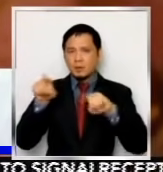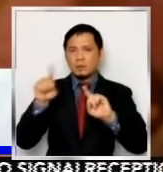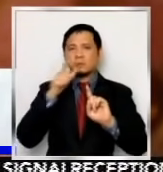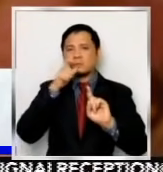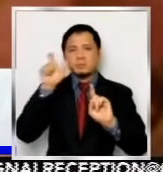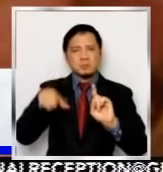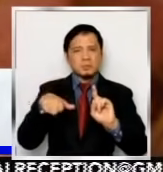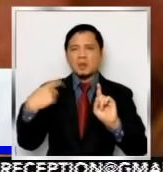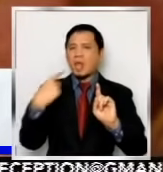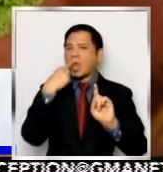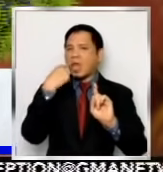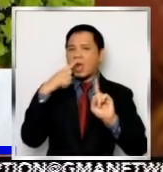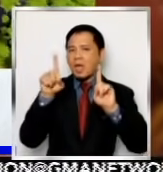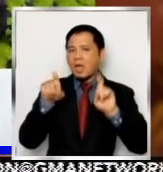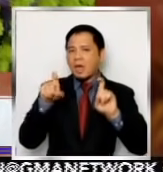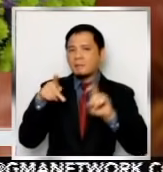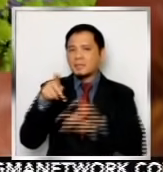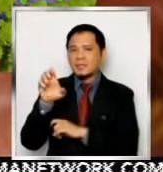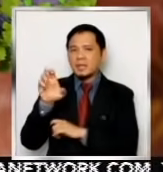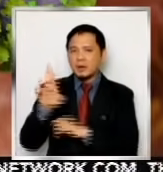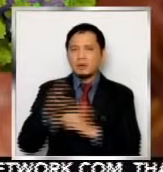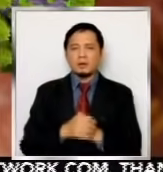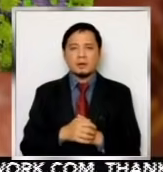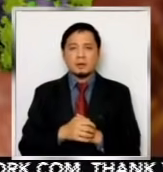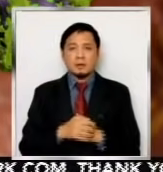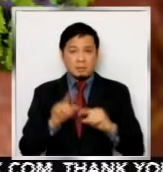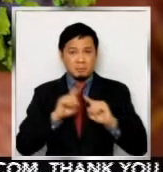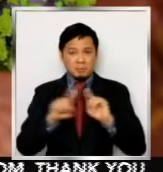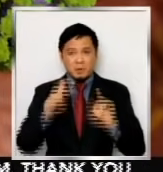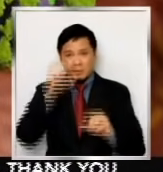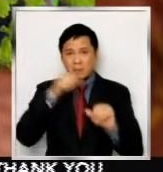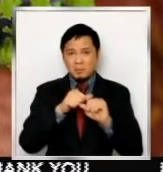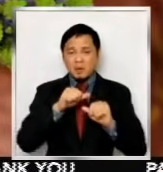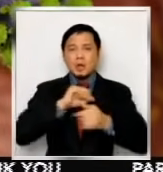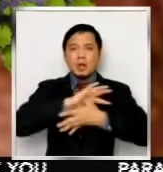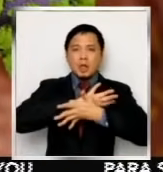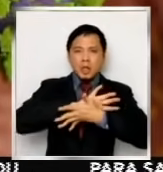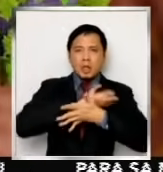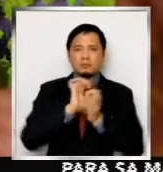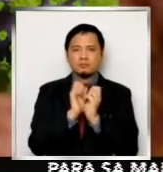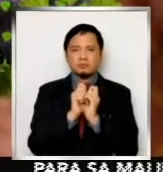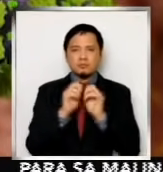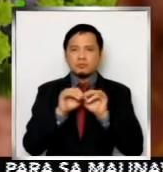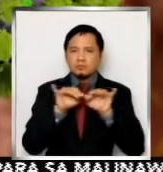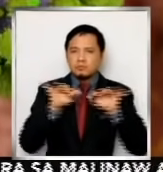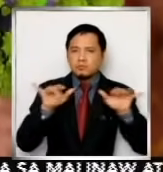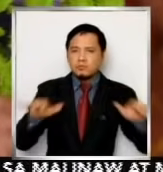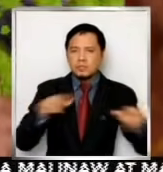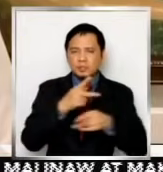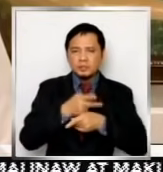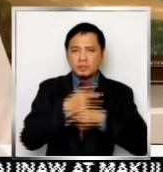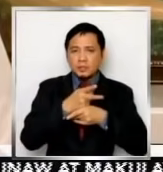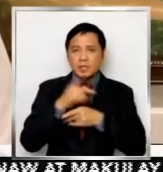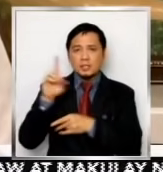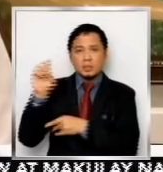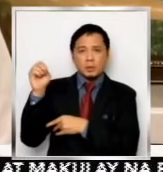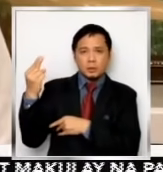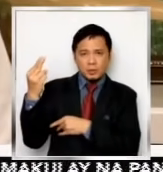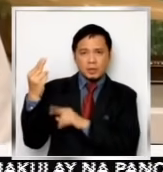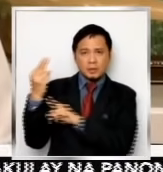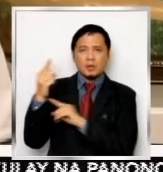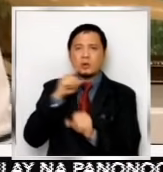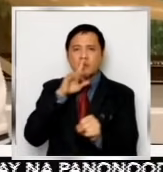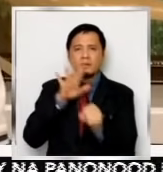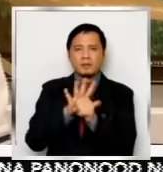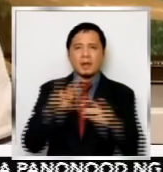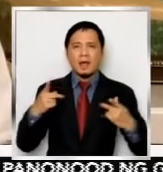buhay na buhay pa rin ang banta ng mga bagong variant na kinumpirma na rin ng WHO na may community transmission na. Pangunahing benepisyo